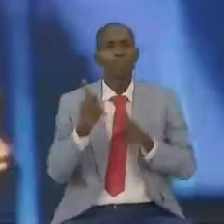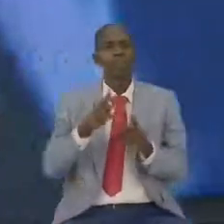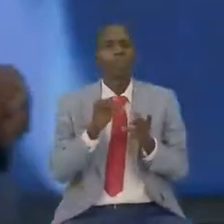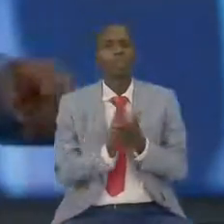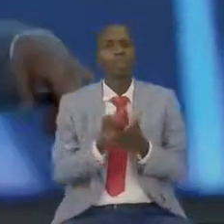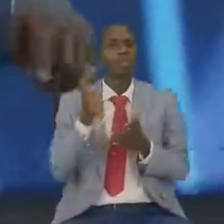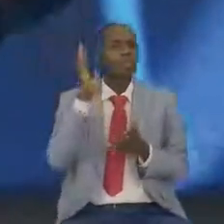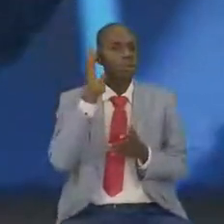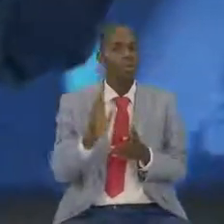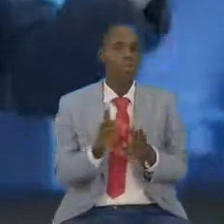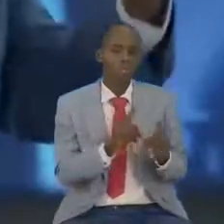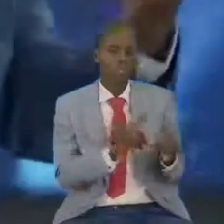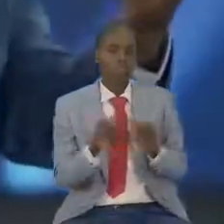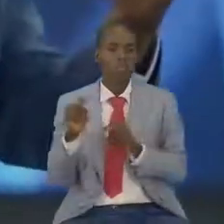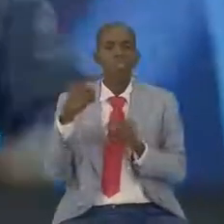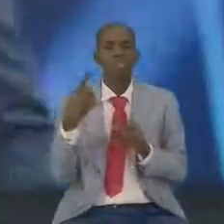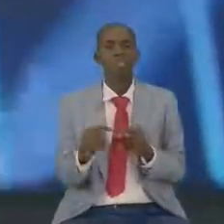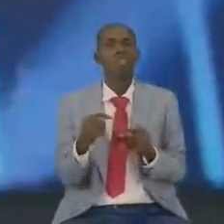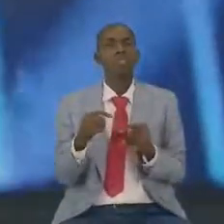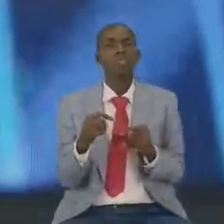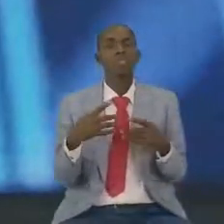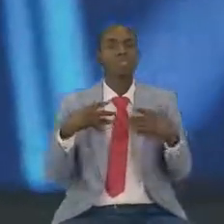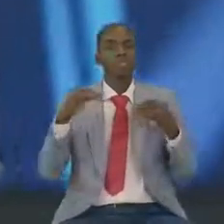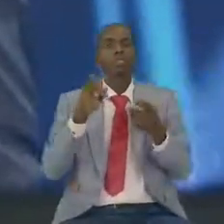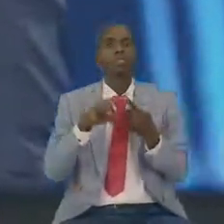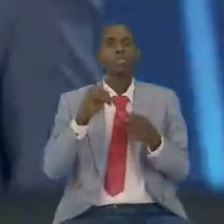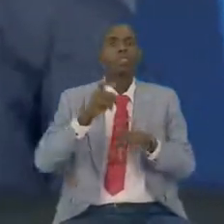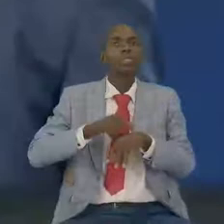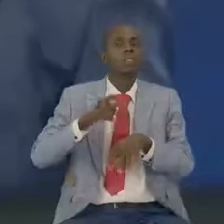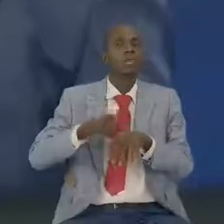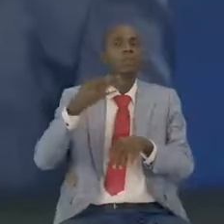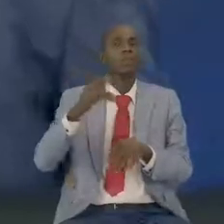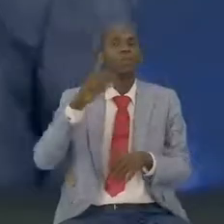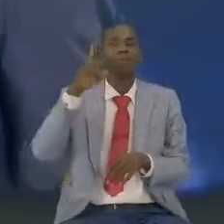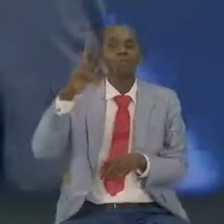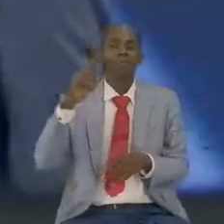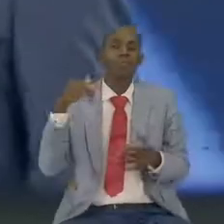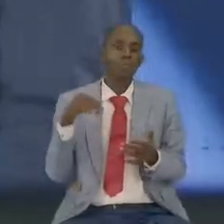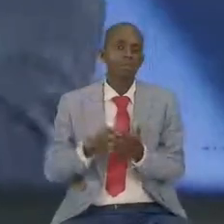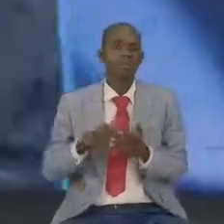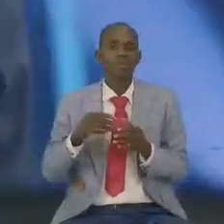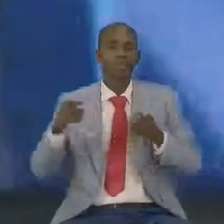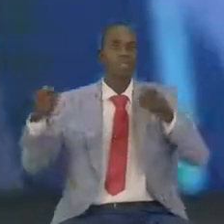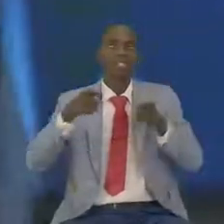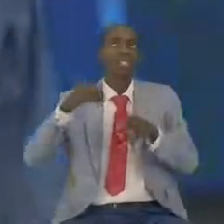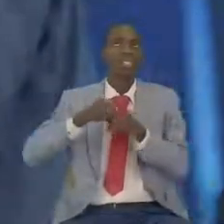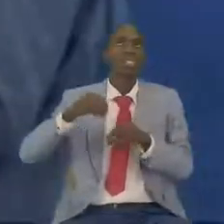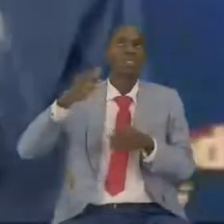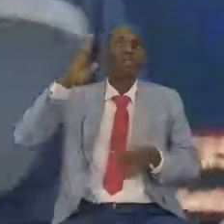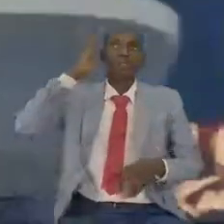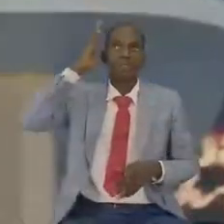guérison au royaume millénaire. Et ils disent, il sera. Dans l'avenir, ils n'ont